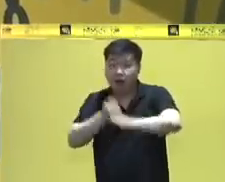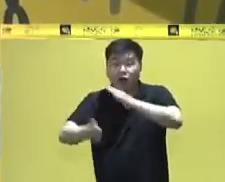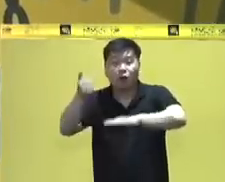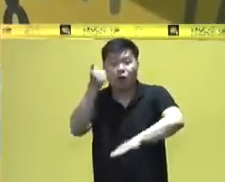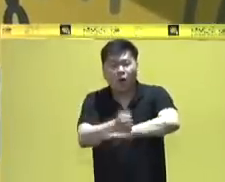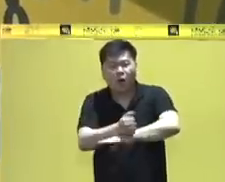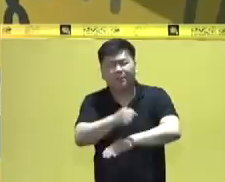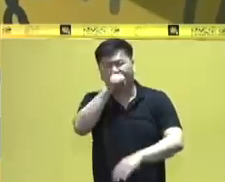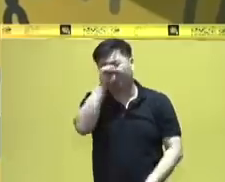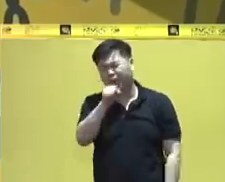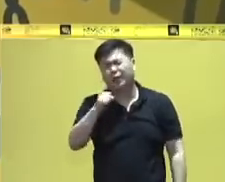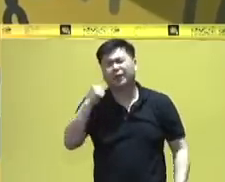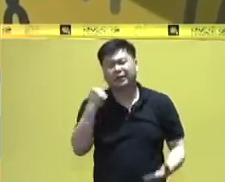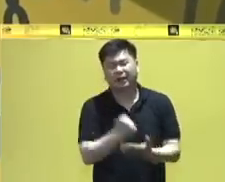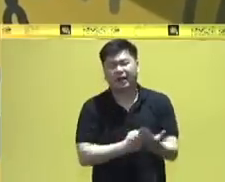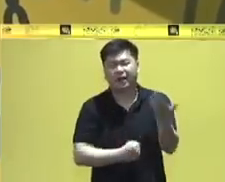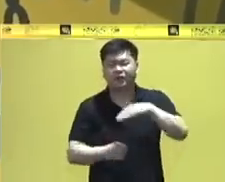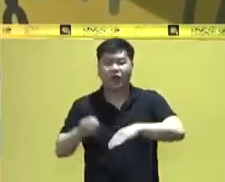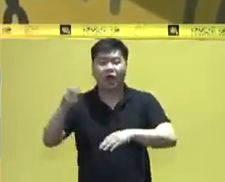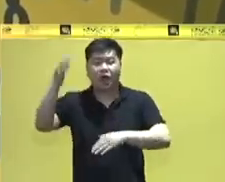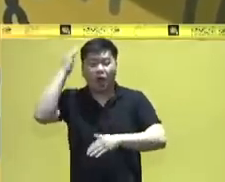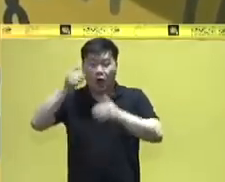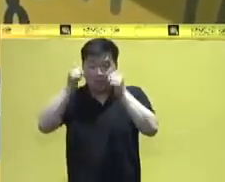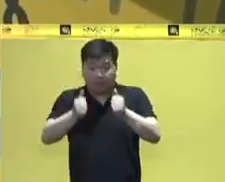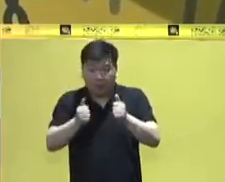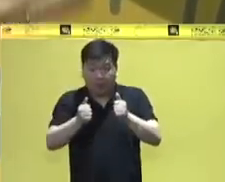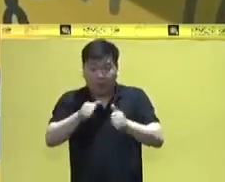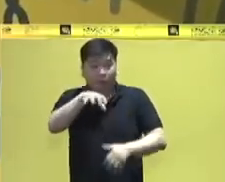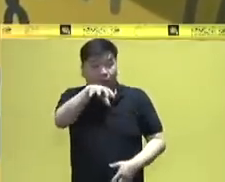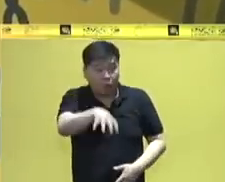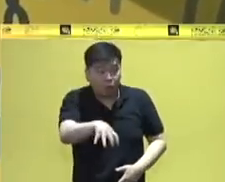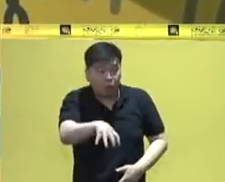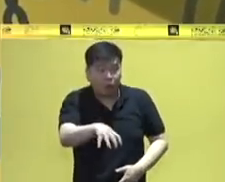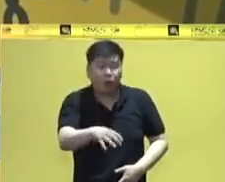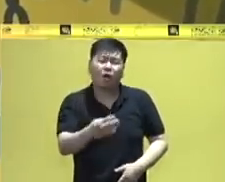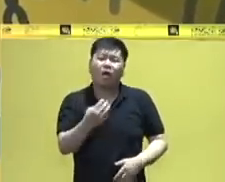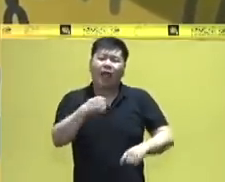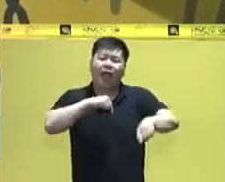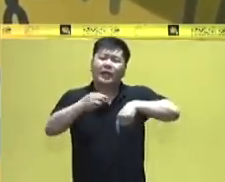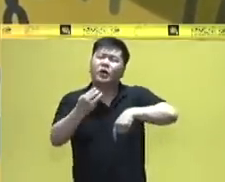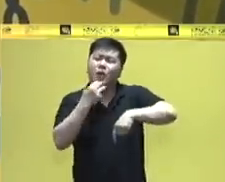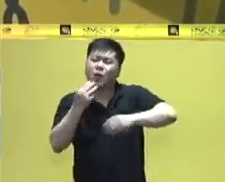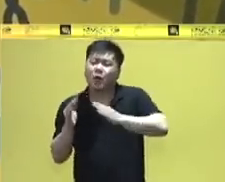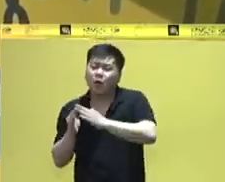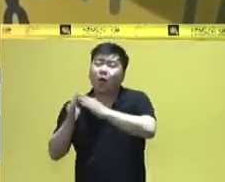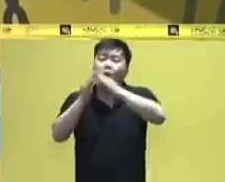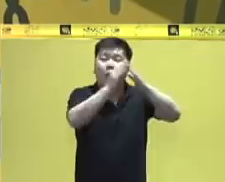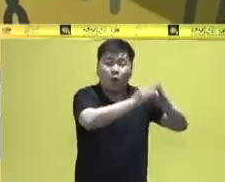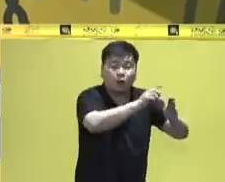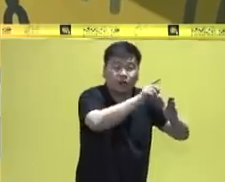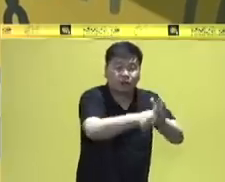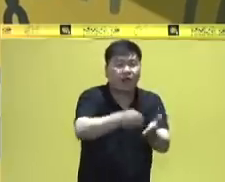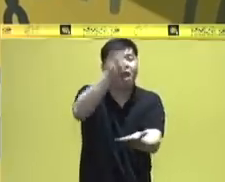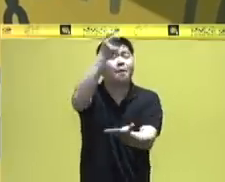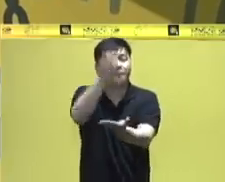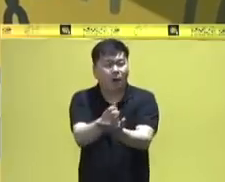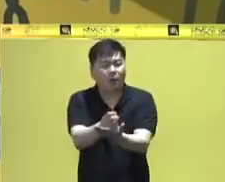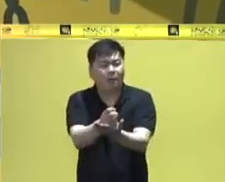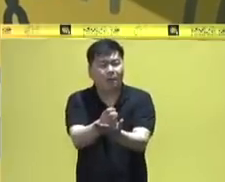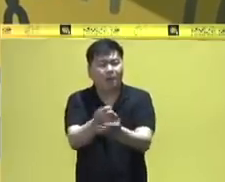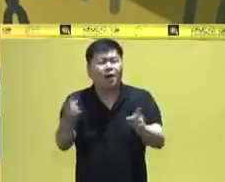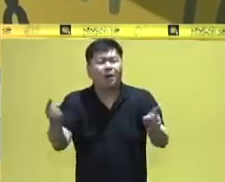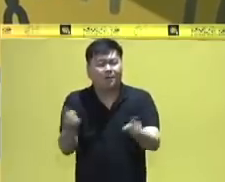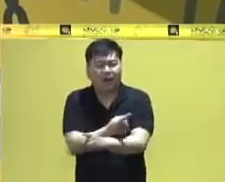텐데요. 이제 헌법재판소에서 그 행정수도를 옮기려면 헌법 개정 절차를 그대로 다 발발하고